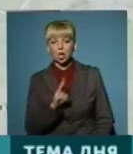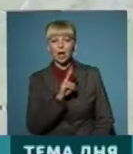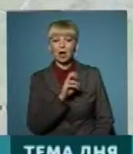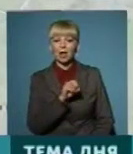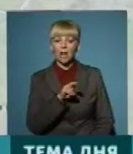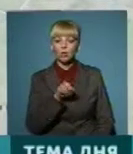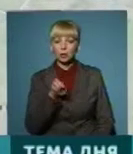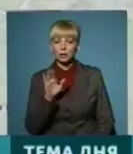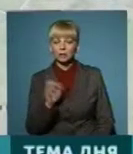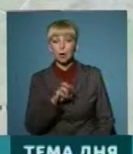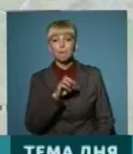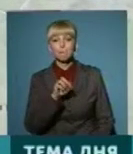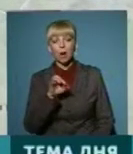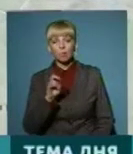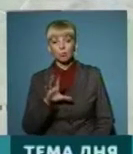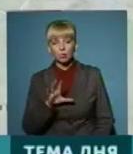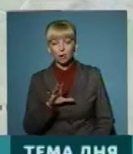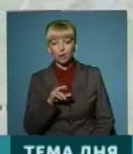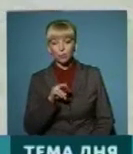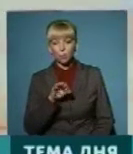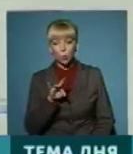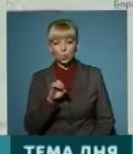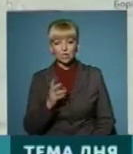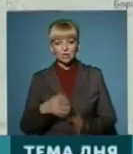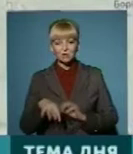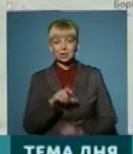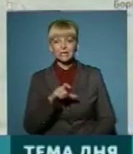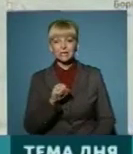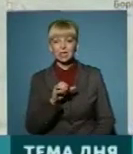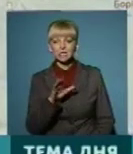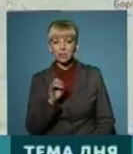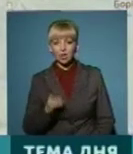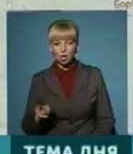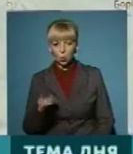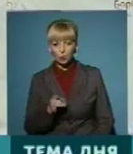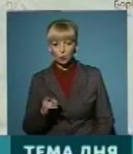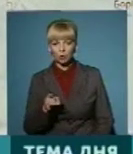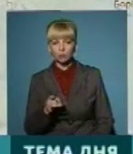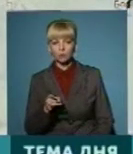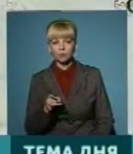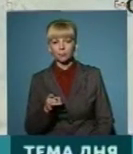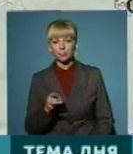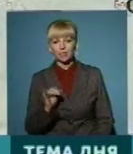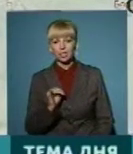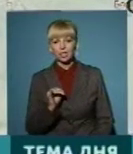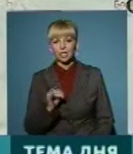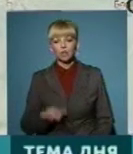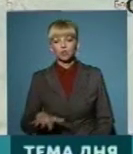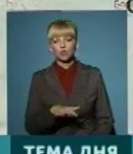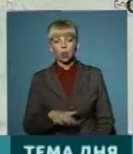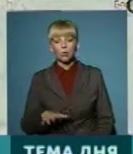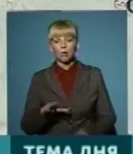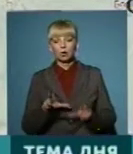Кадубівці, Бабин, Вимущин, Рудка. Це все Заставнівського району. І зона